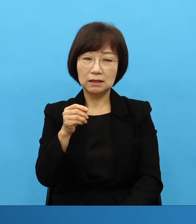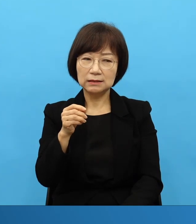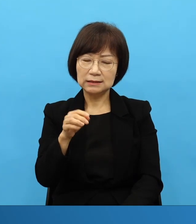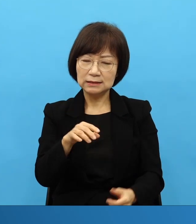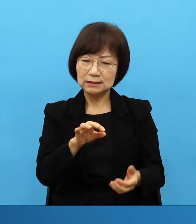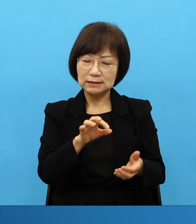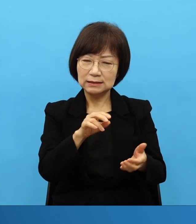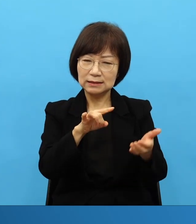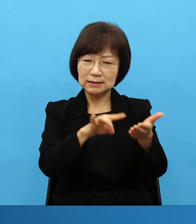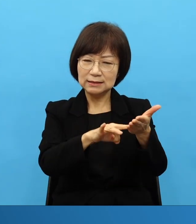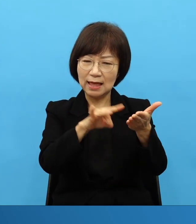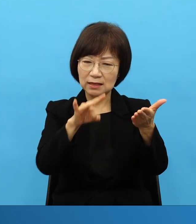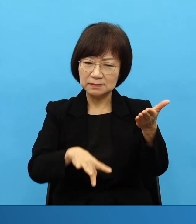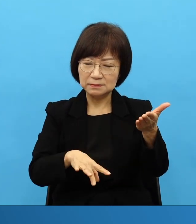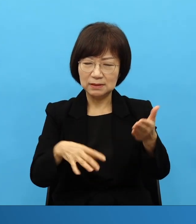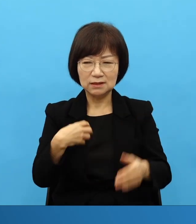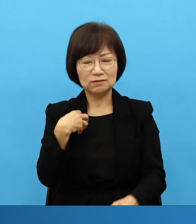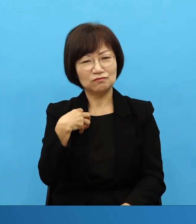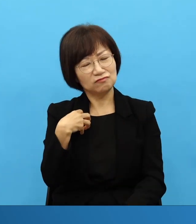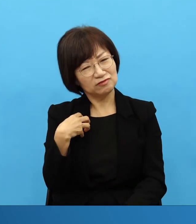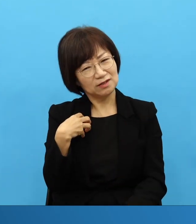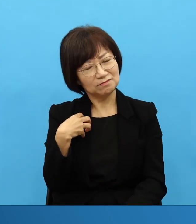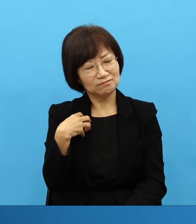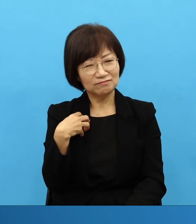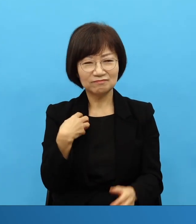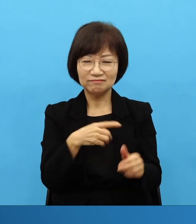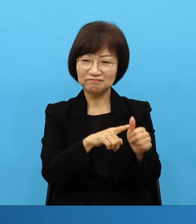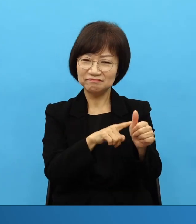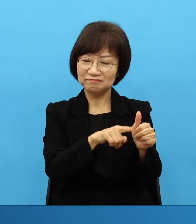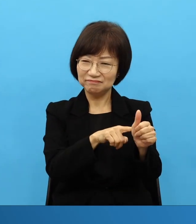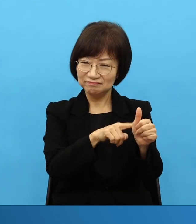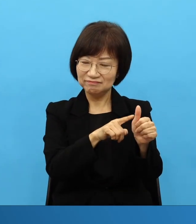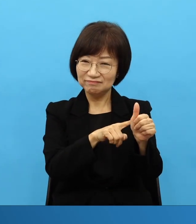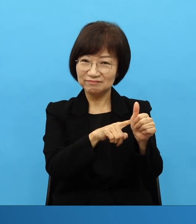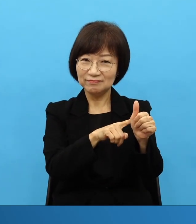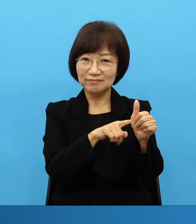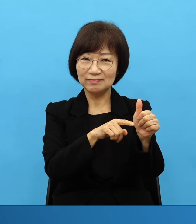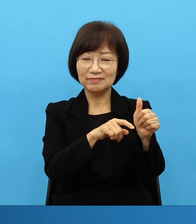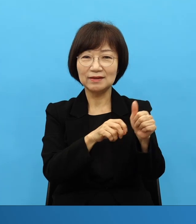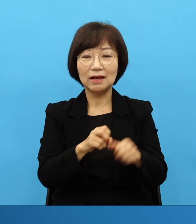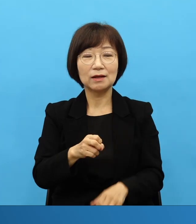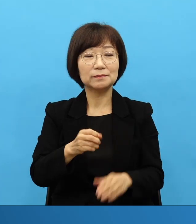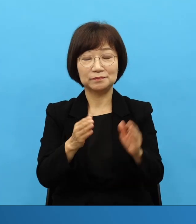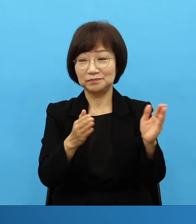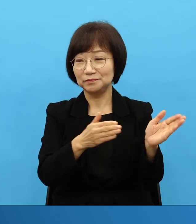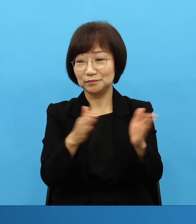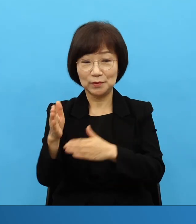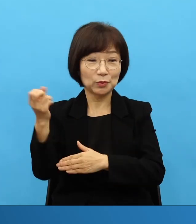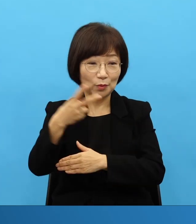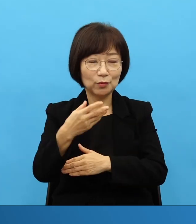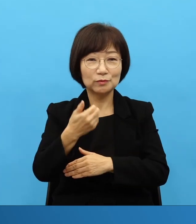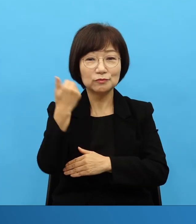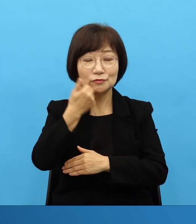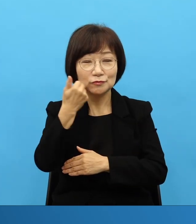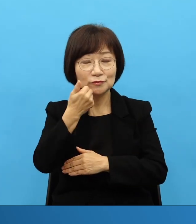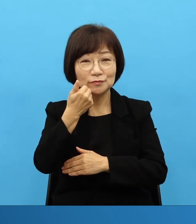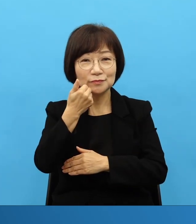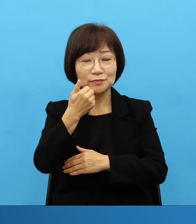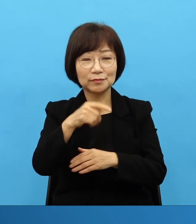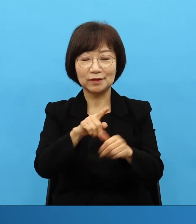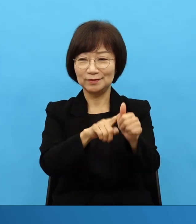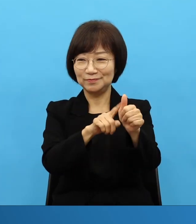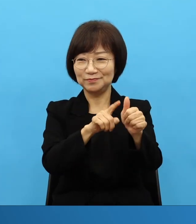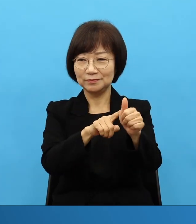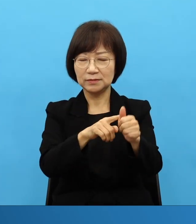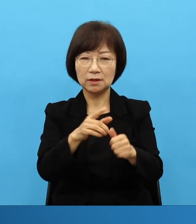pay taxes for the land, and it's quite useless. 또 어떤 사람 보니까요 그 돈을